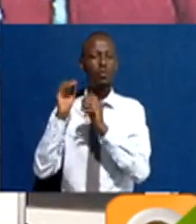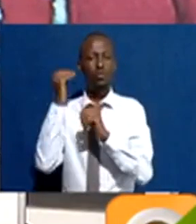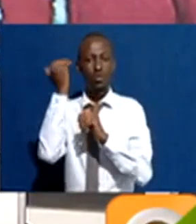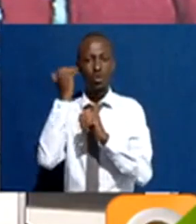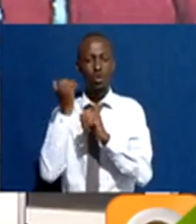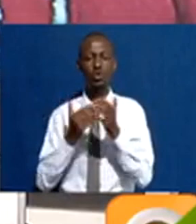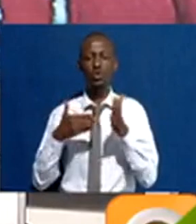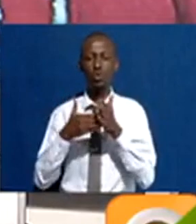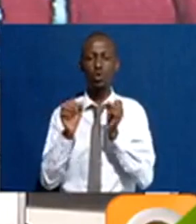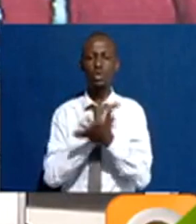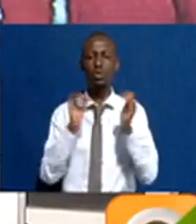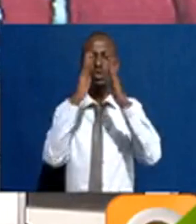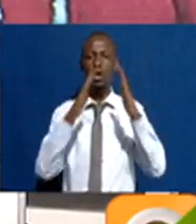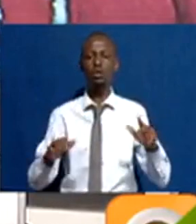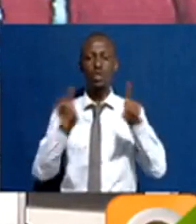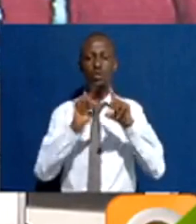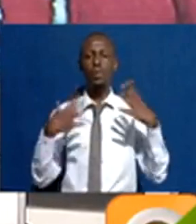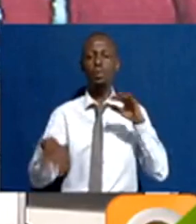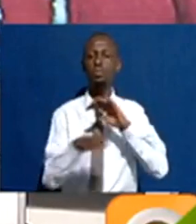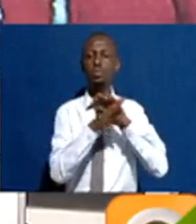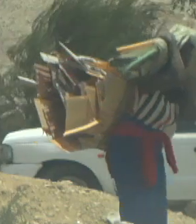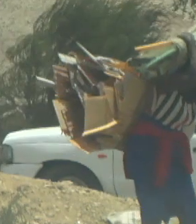na kufurushwa kwa watu katika ardhi hiyo.